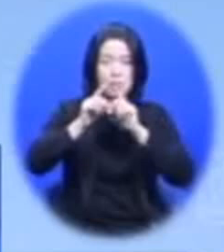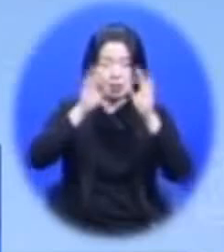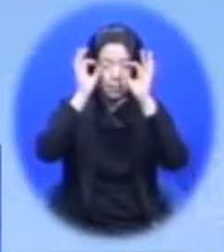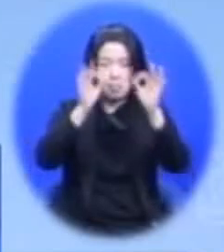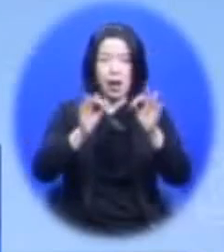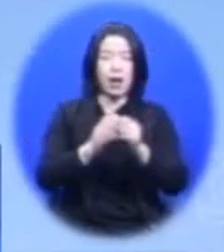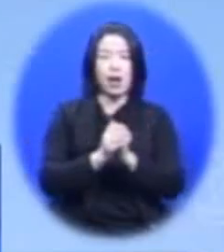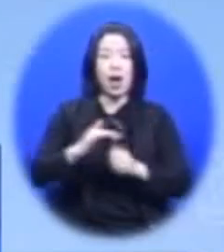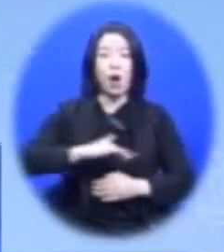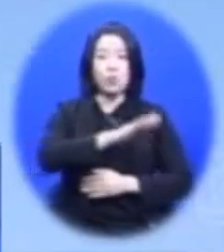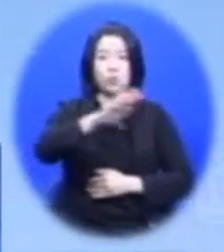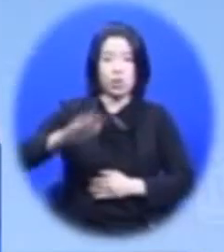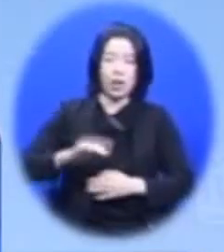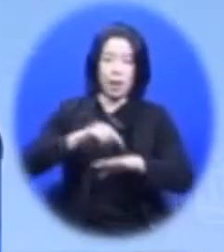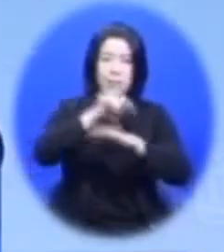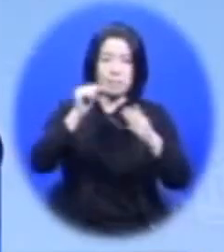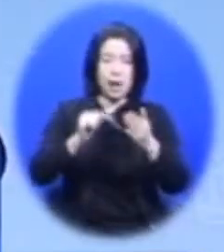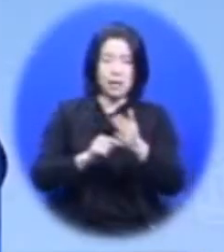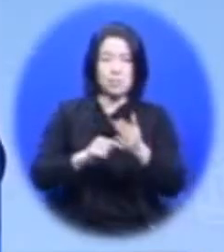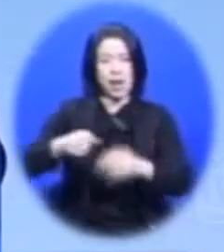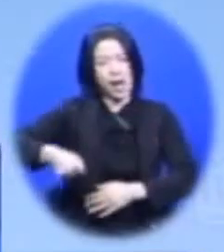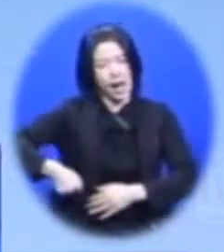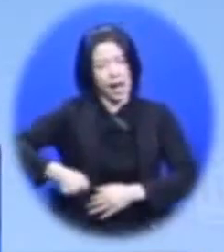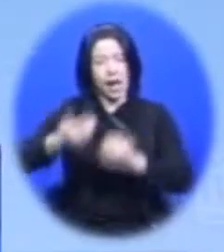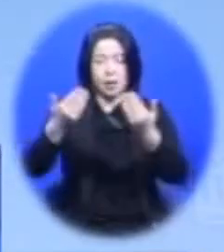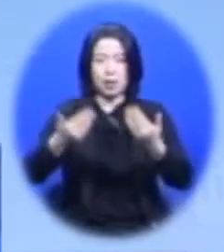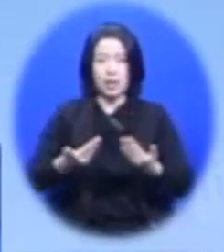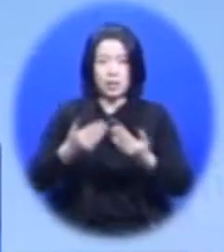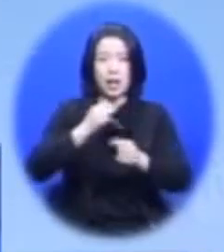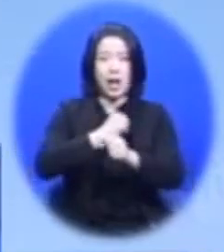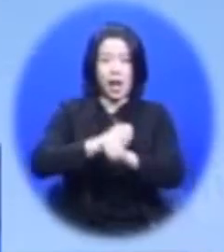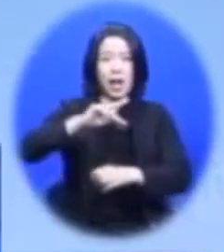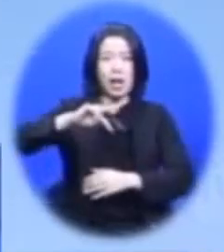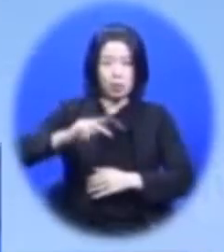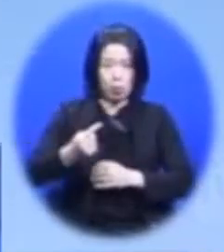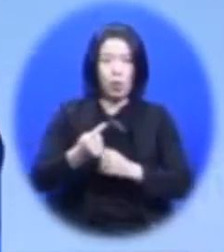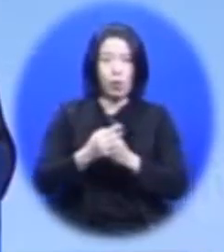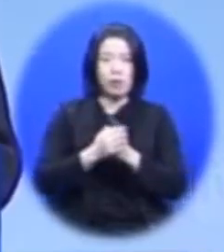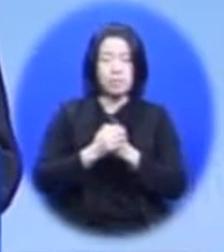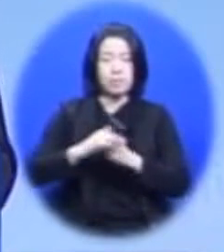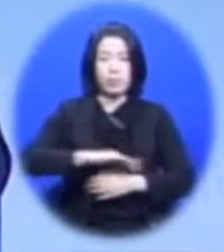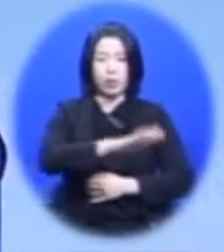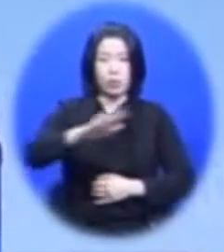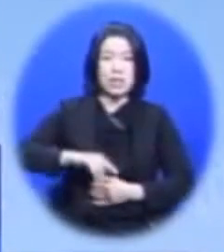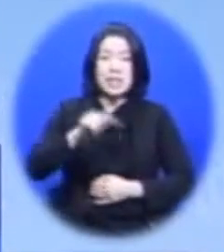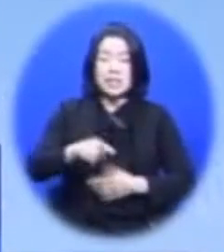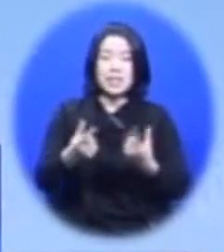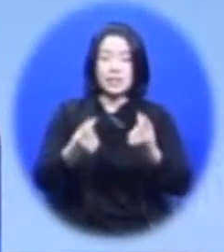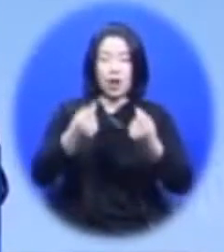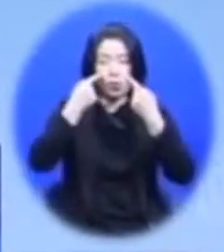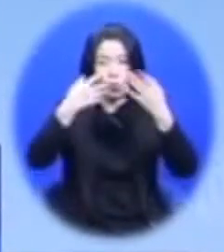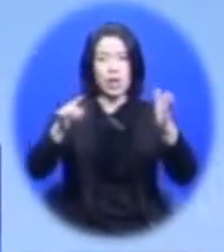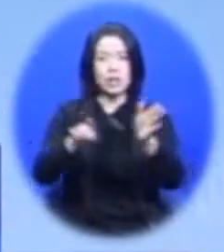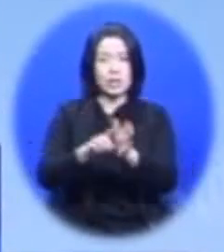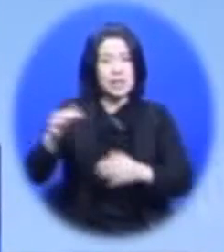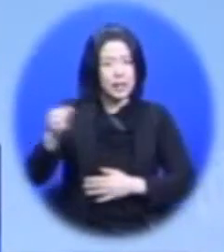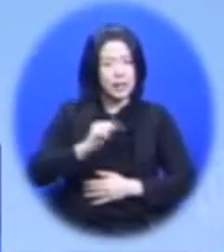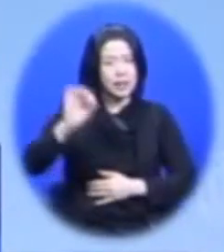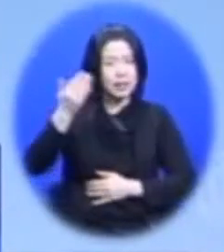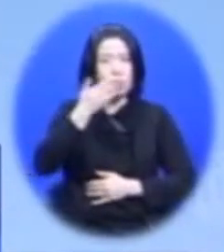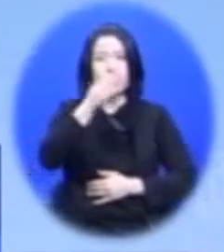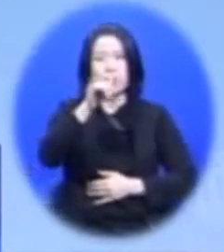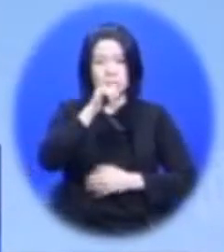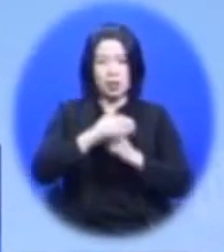바랍니다. 우리가 마음에 가책을 받는다고 하더라도 우리는 그러한 확신을 가지게 될